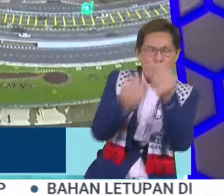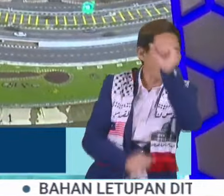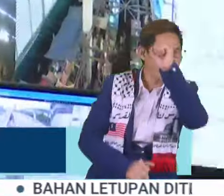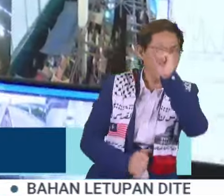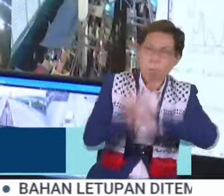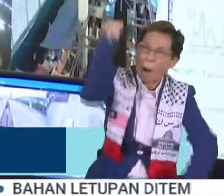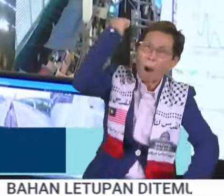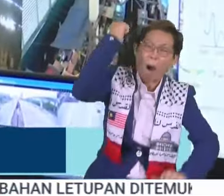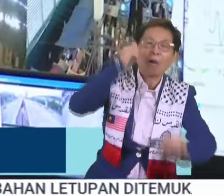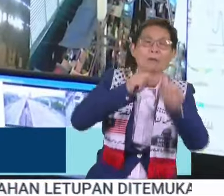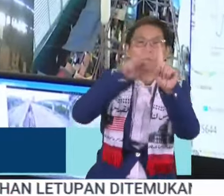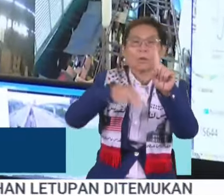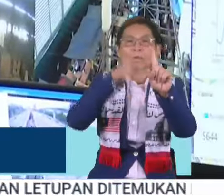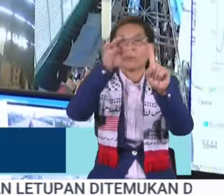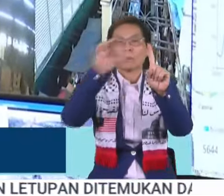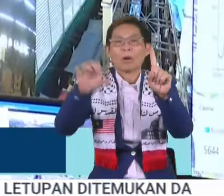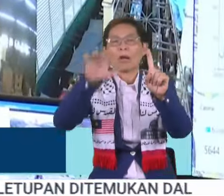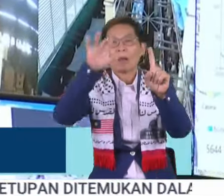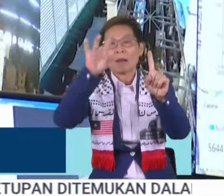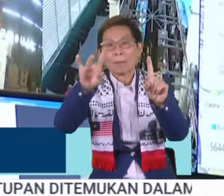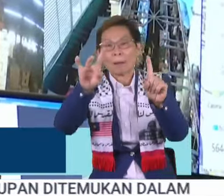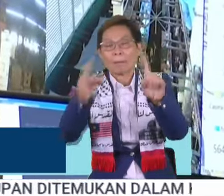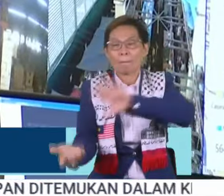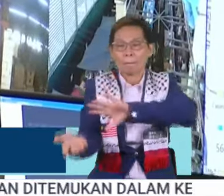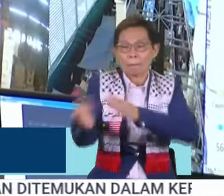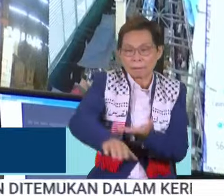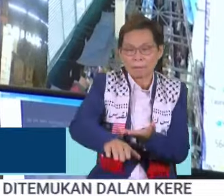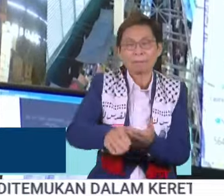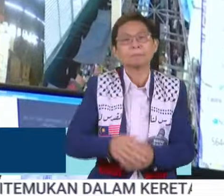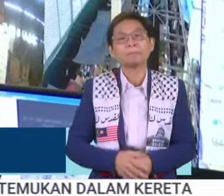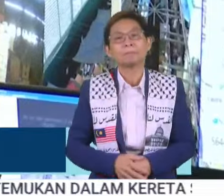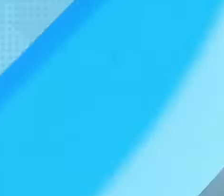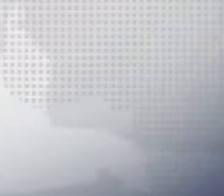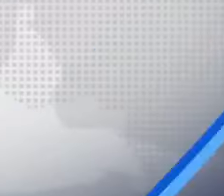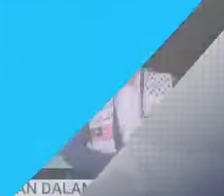tertinggi dengan 1,908 kematian.